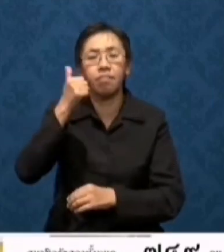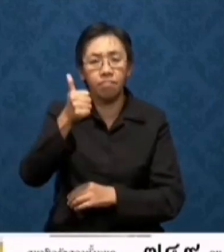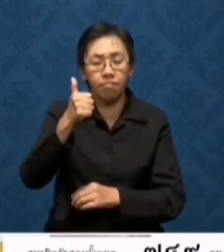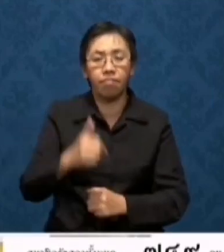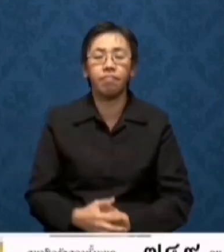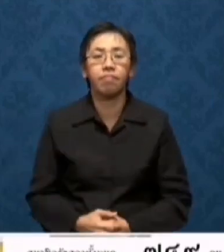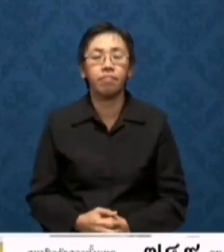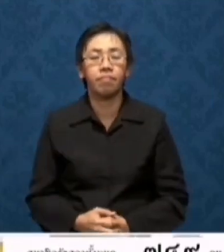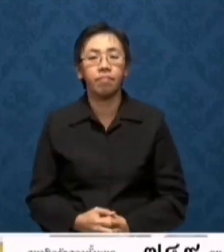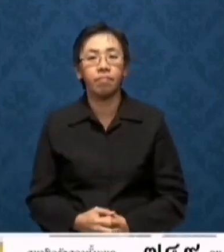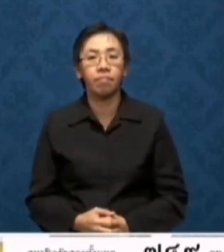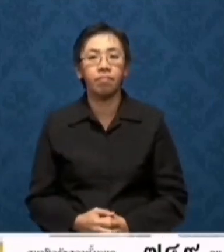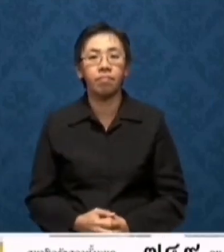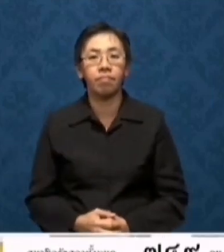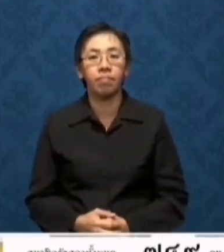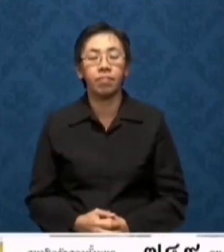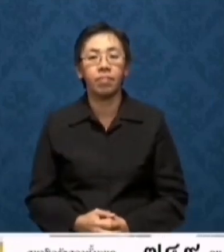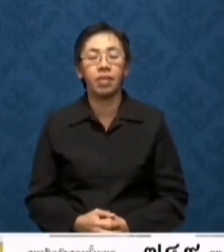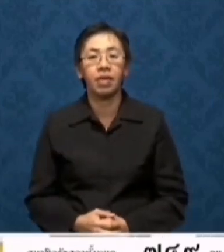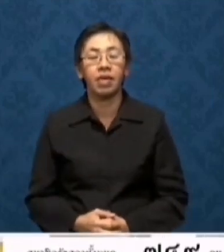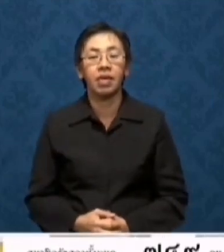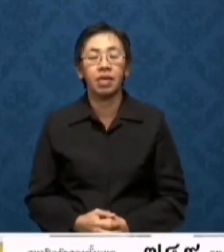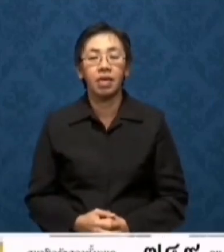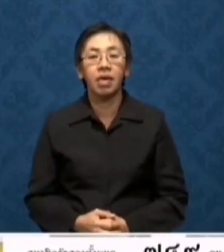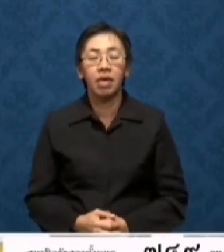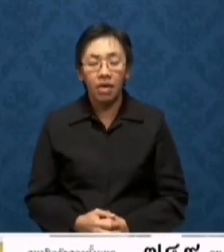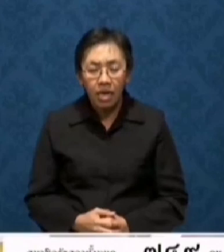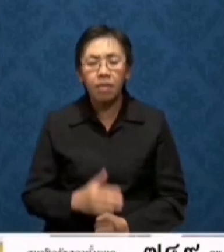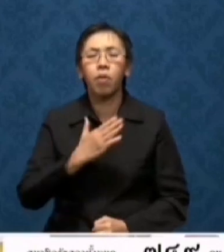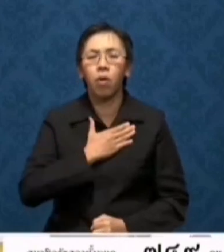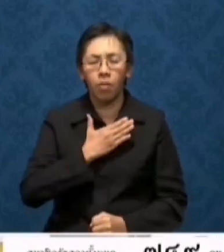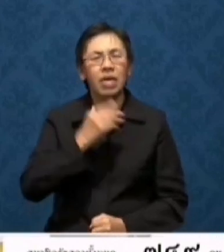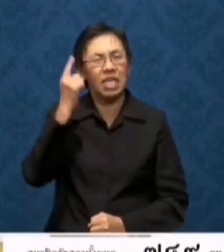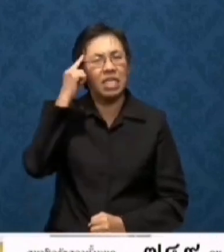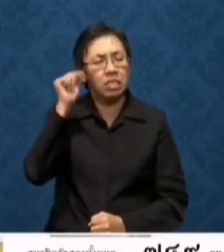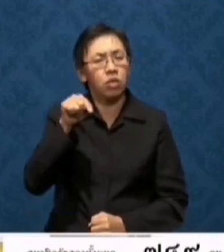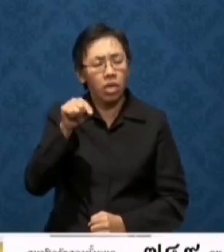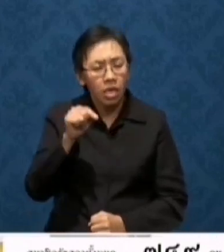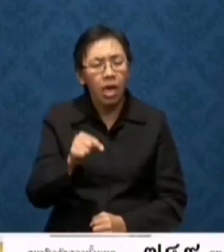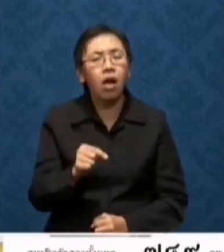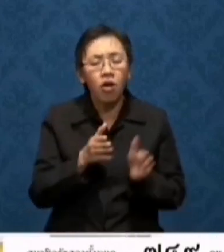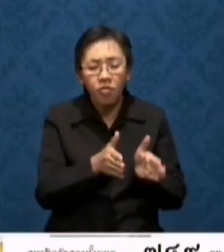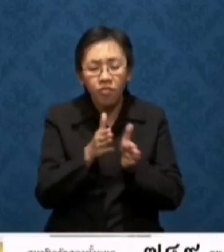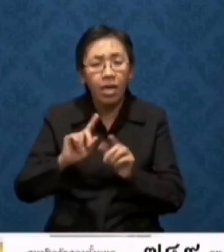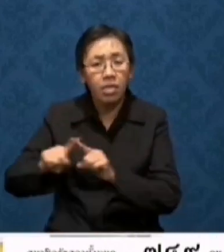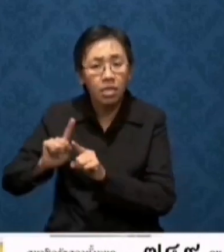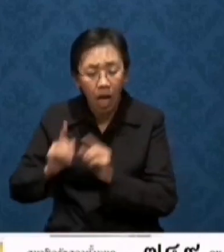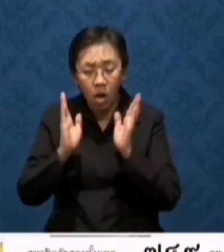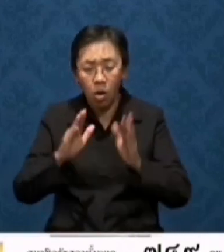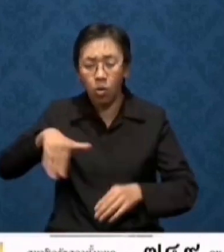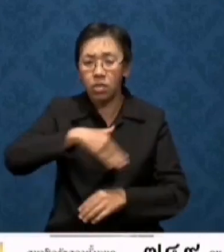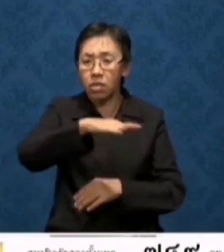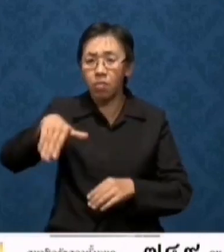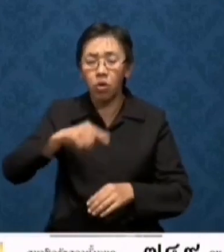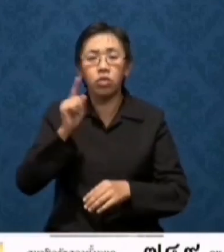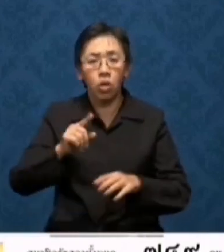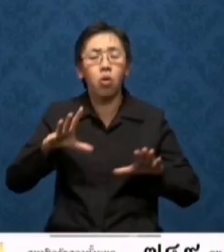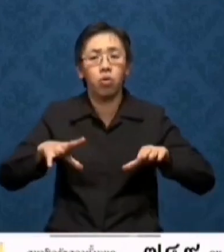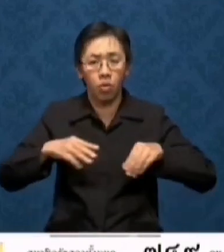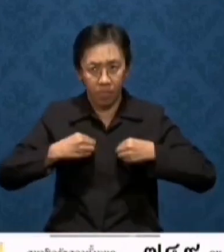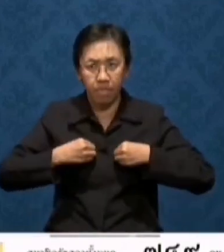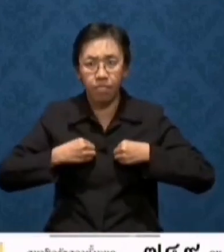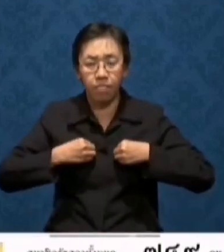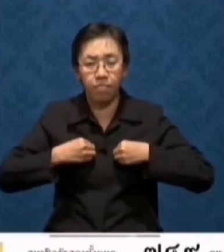ได้นี่คือหักการที่ผมคิดว่าทุกฝ่ายทุกคน ต้องยอมรับรวมก